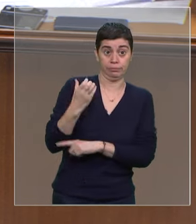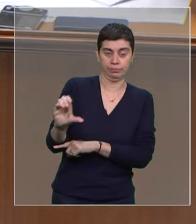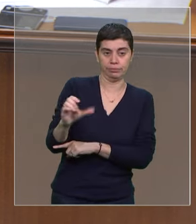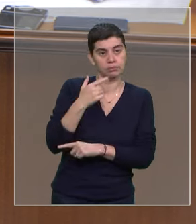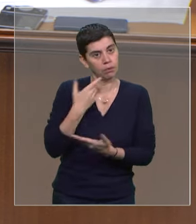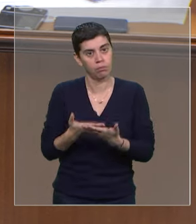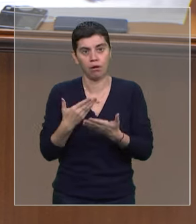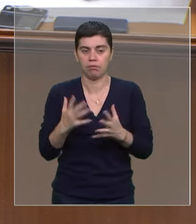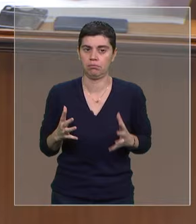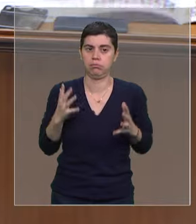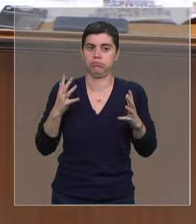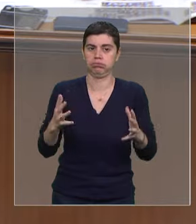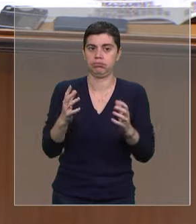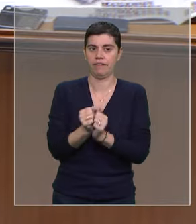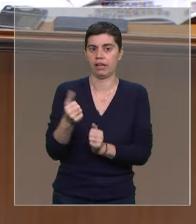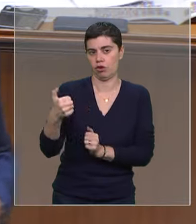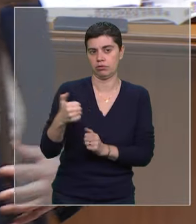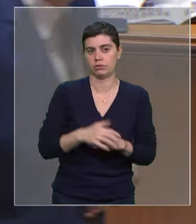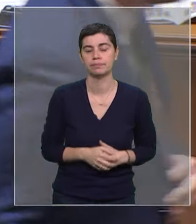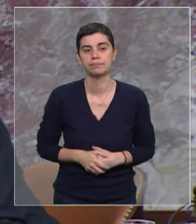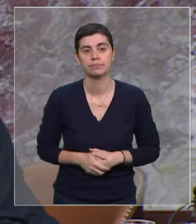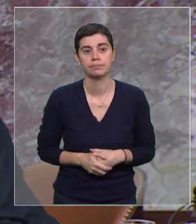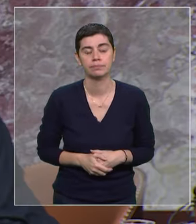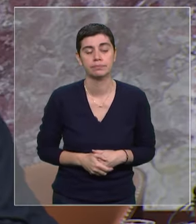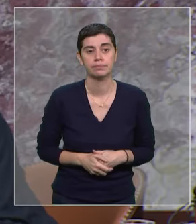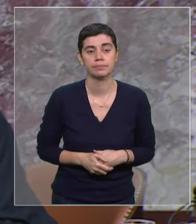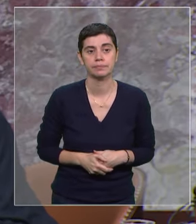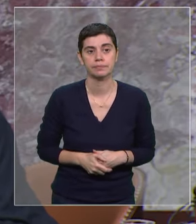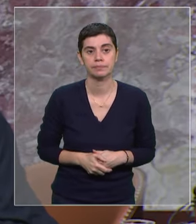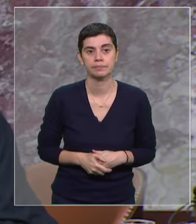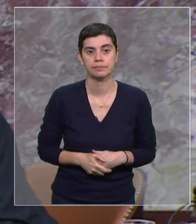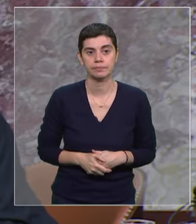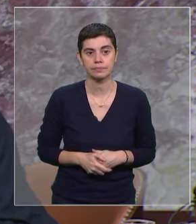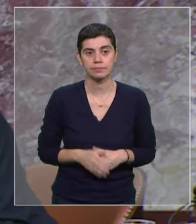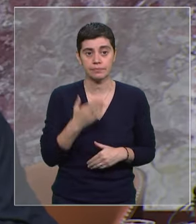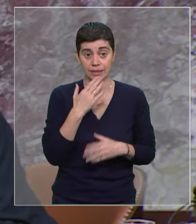notre engagement aux côtés de votre île. Merci. Merci beaucoup, monsieur le ministre.